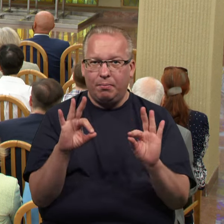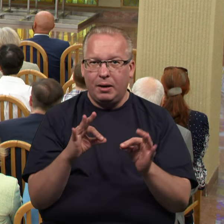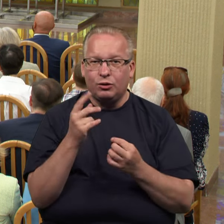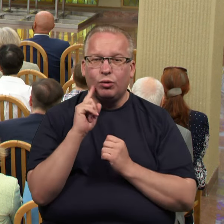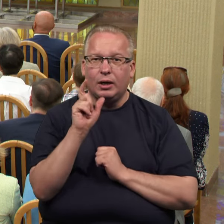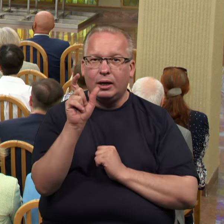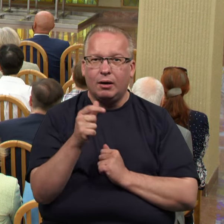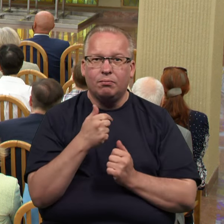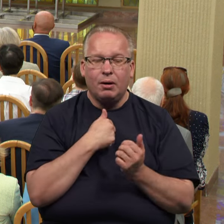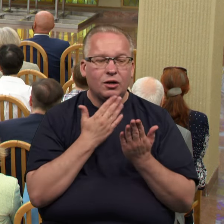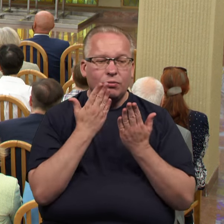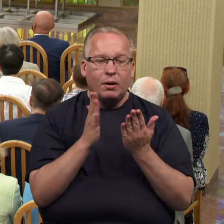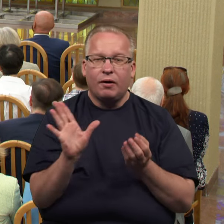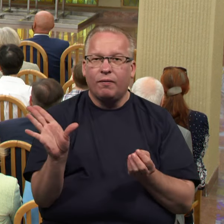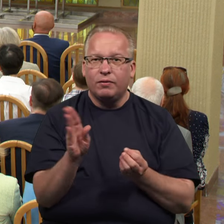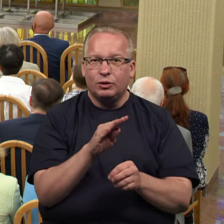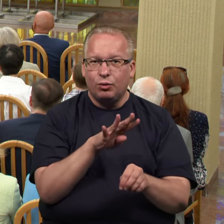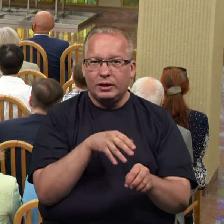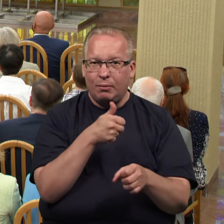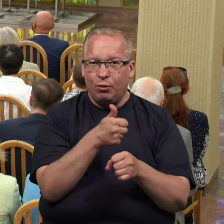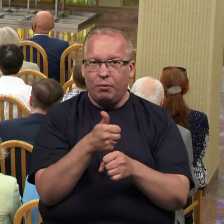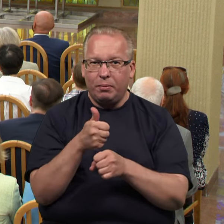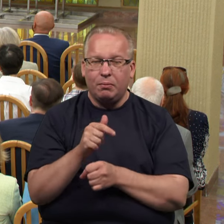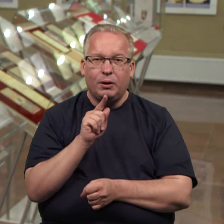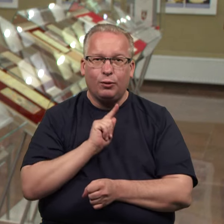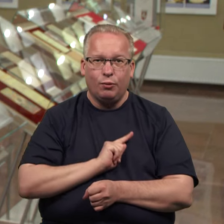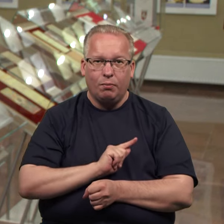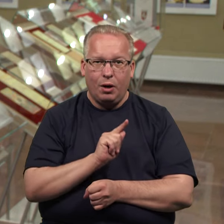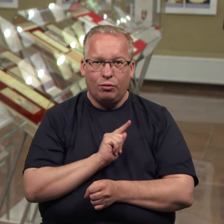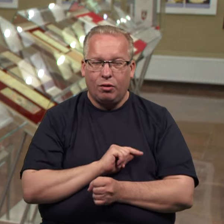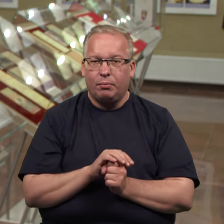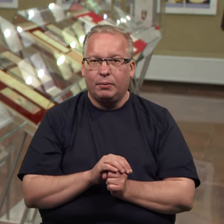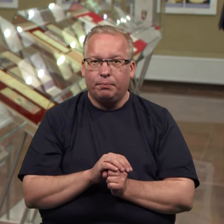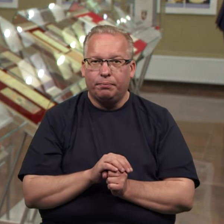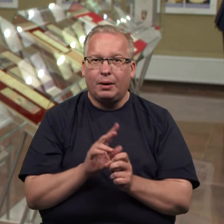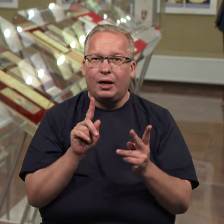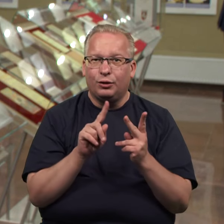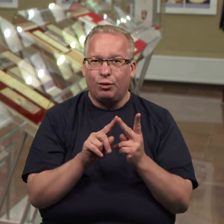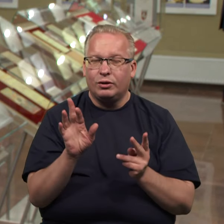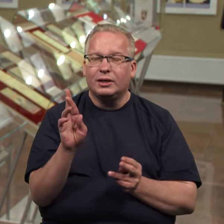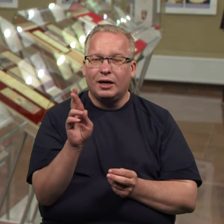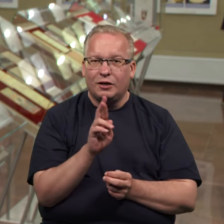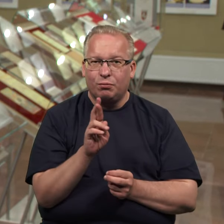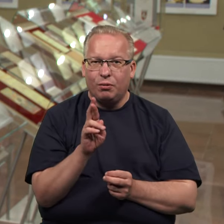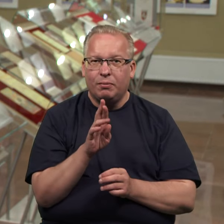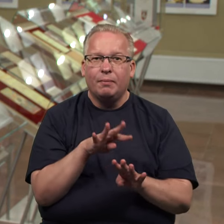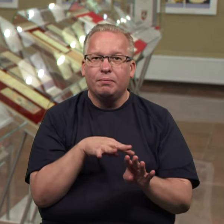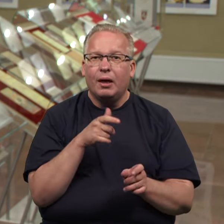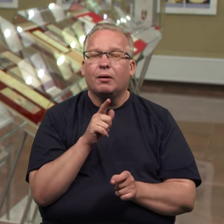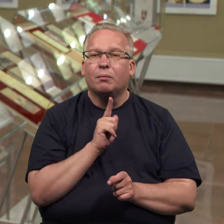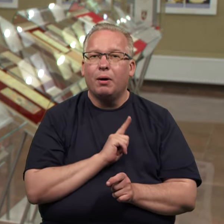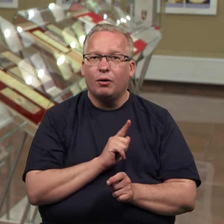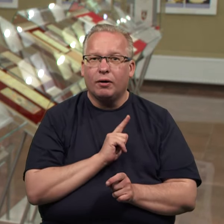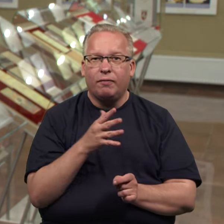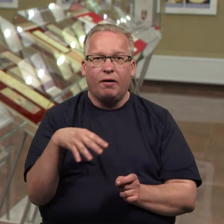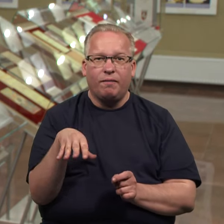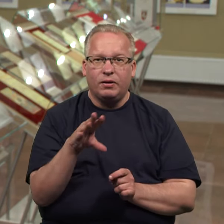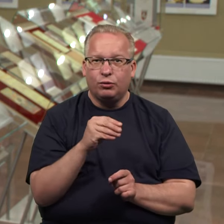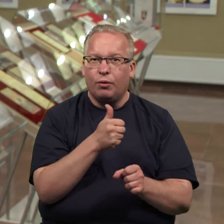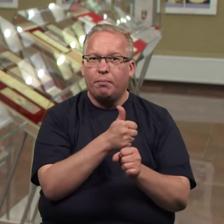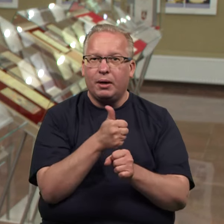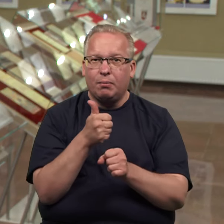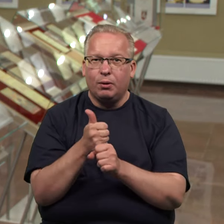aš perskaičiau visų Seimo pirmininkų biografijas, antrosios respublikos visų Seimo pirmininkų biografijas, visų Seimo